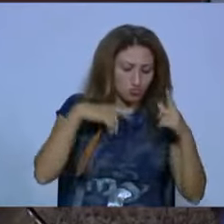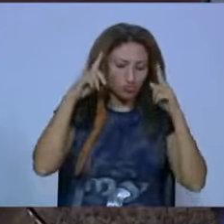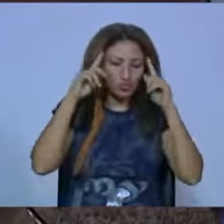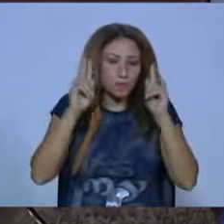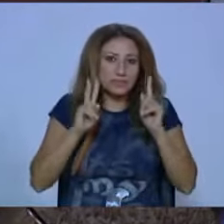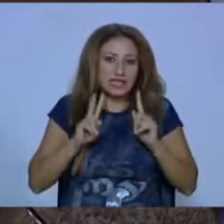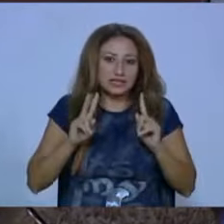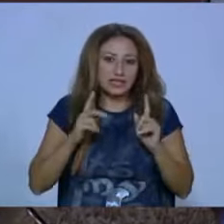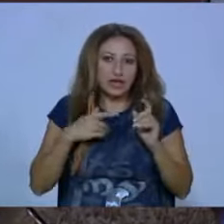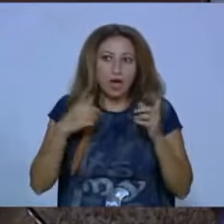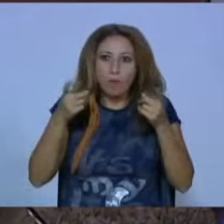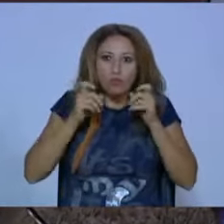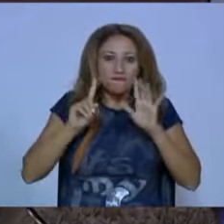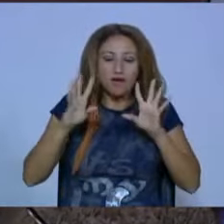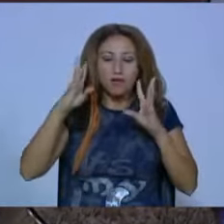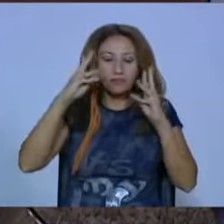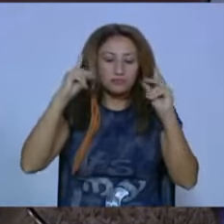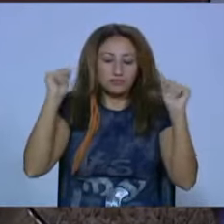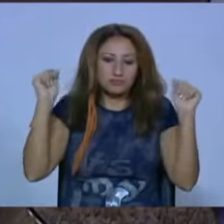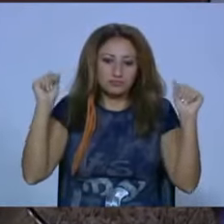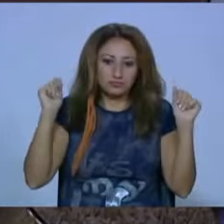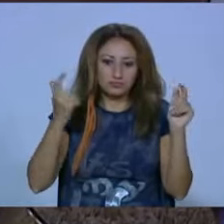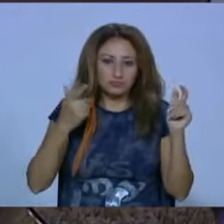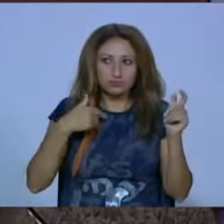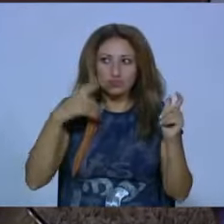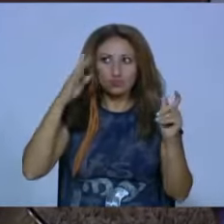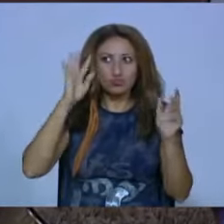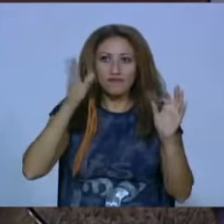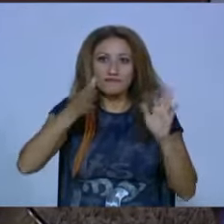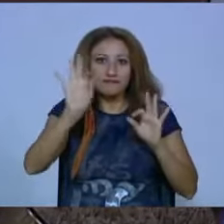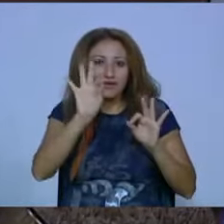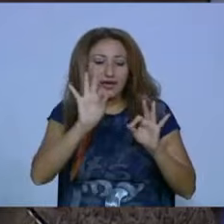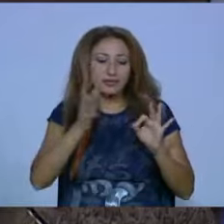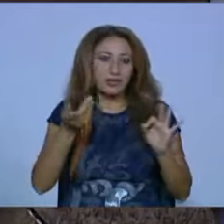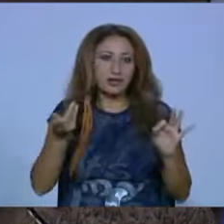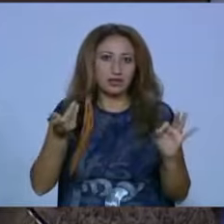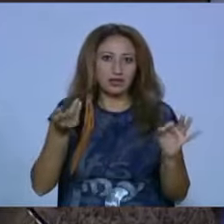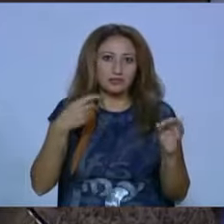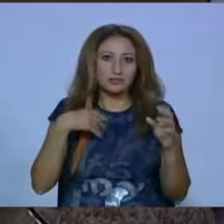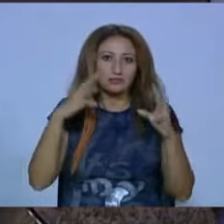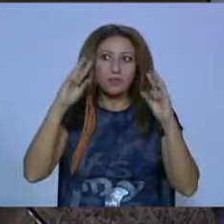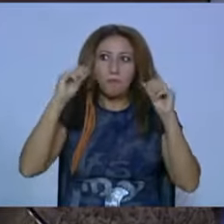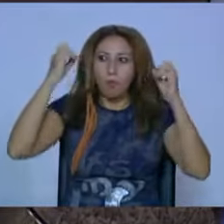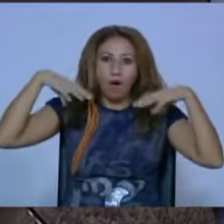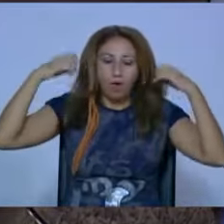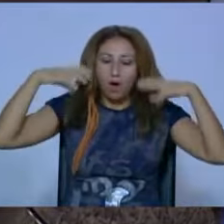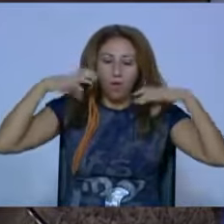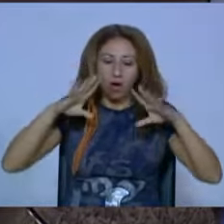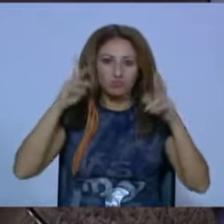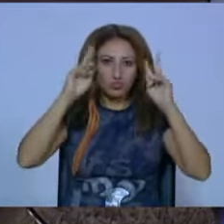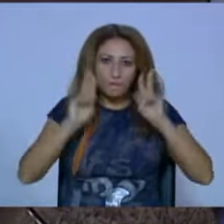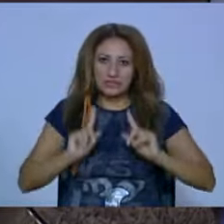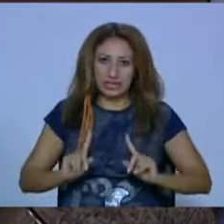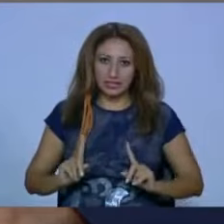في لحظه كده مش فاهمها مش فاكرها يعني مش فاكر احنا رحنا فين او انا هنا دلوقتي برغم ان انا على فكره يوم ما اشترى المدفن ده انا كنت